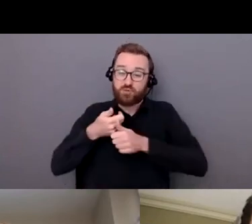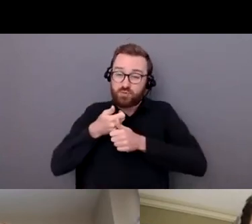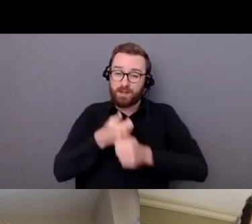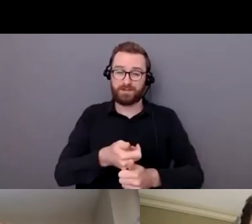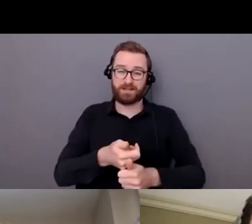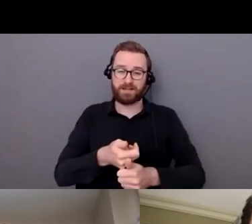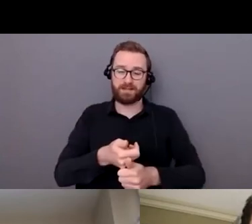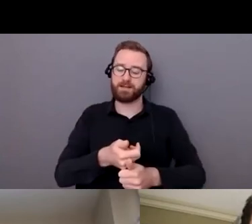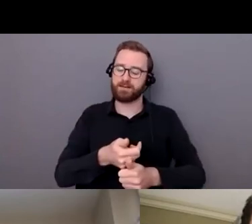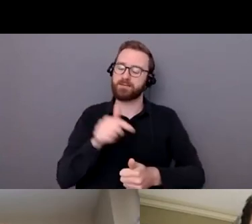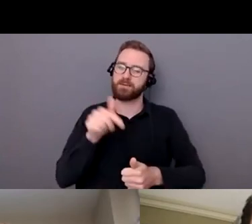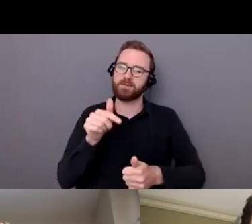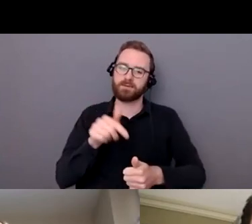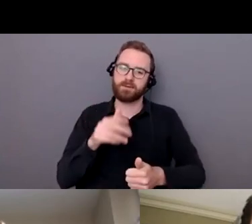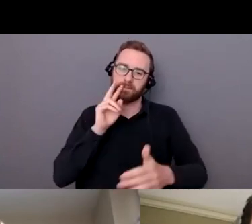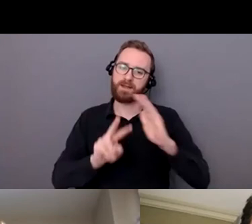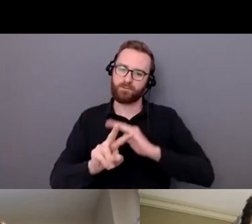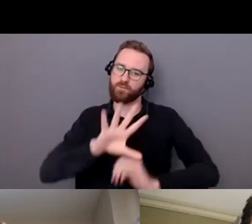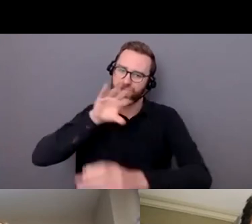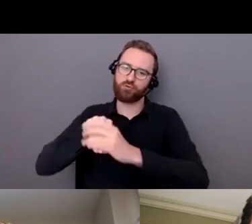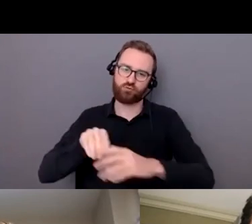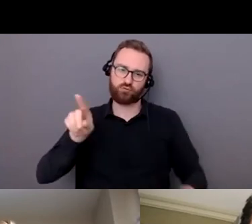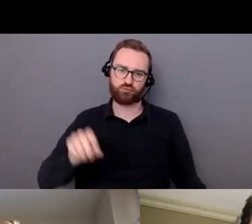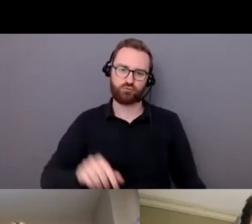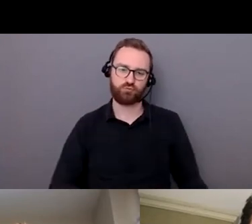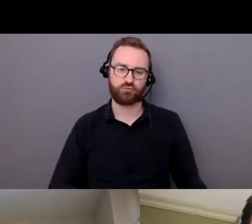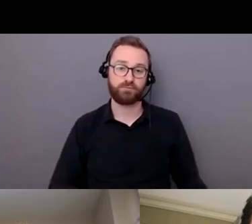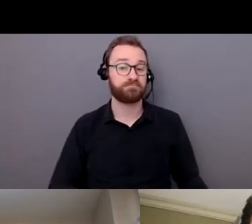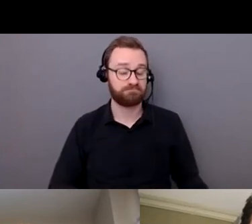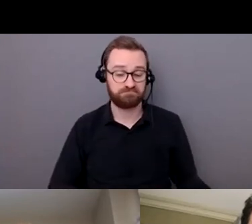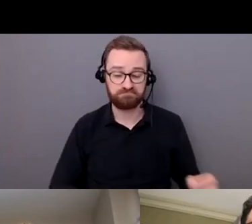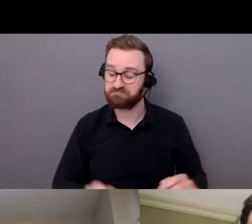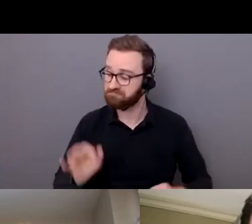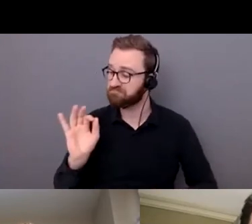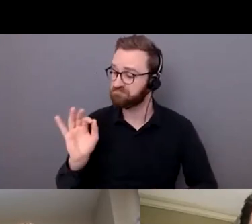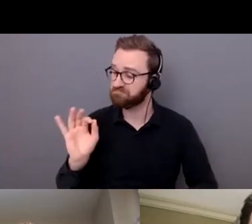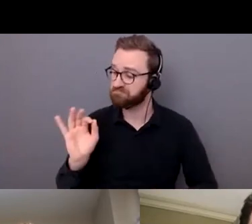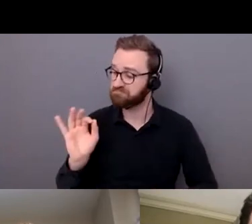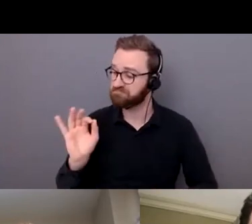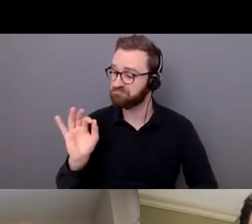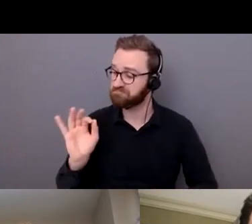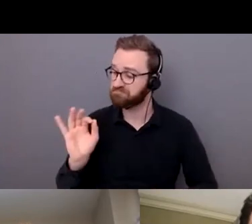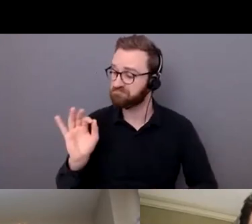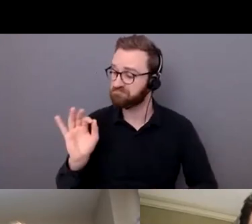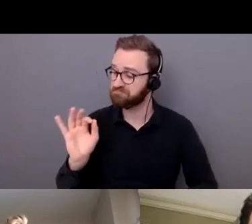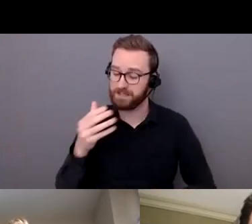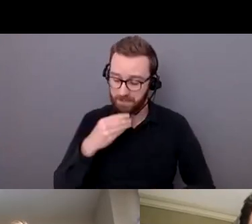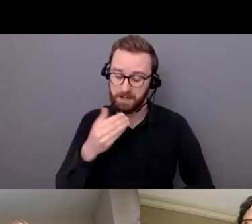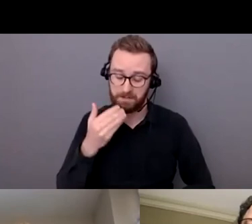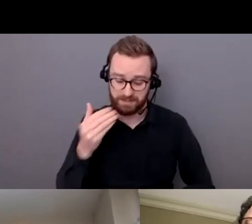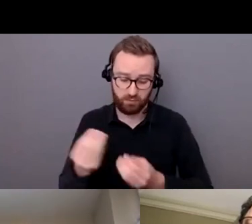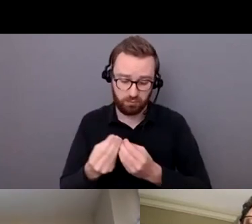il est prévu dans nos services. D'accord. Merci. Merci, Isabelle.